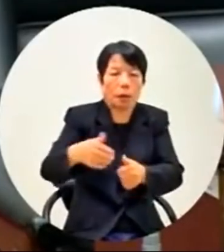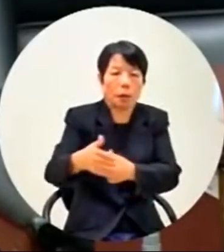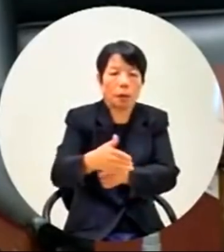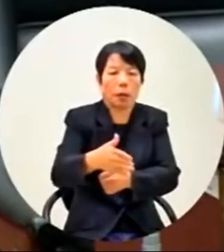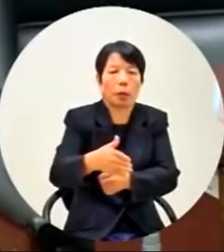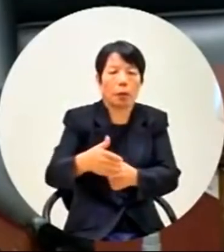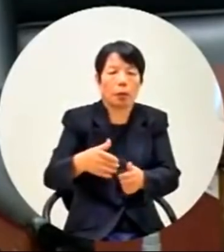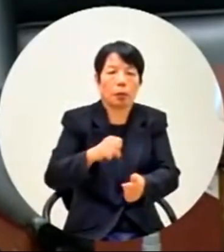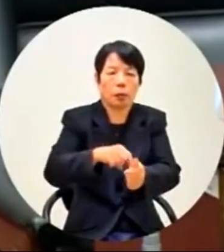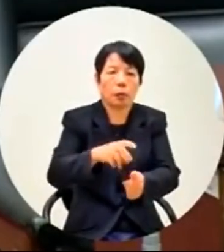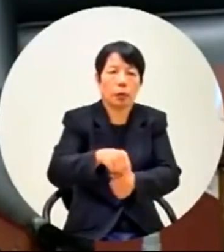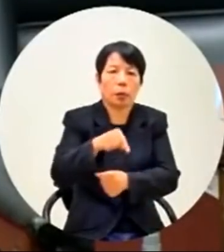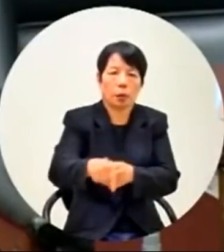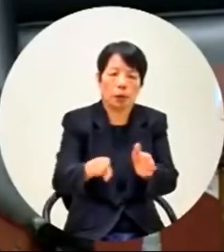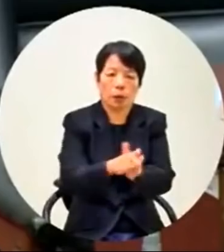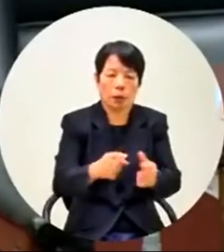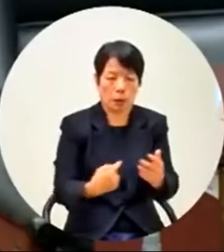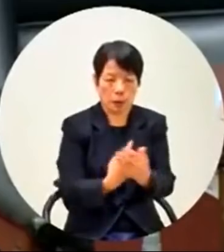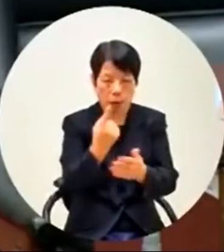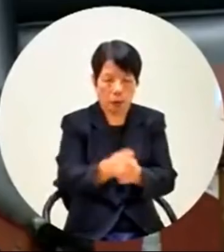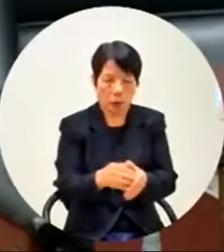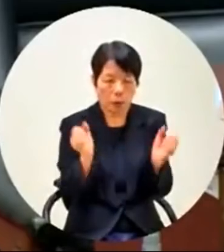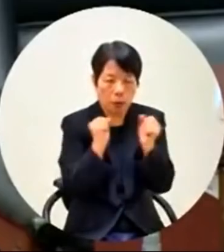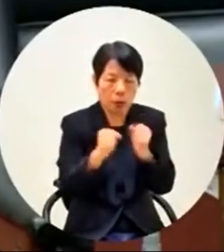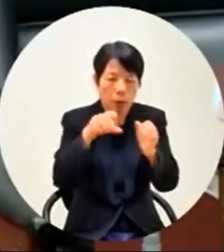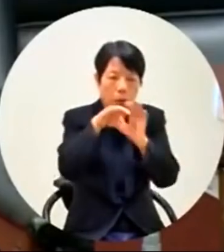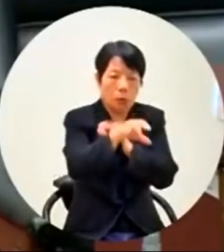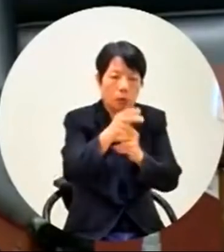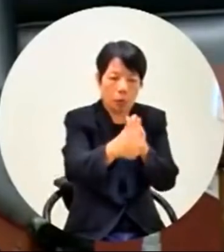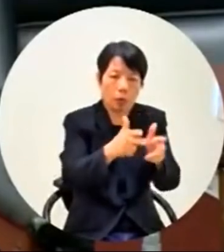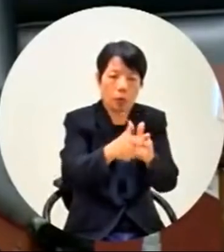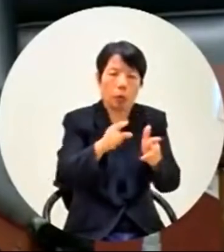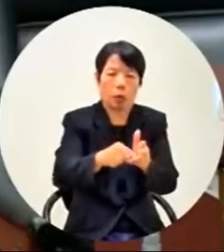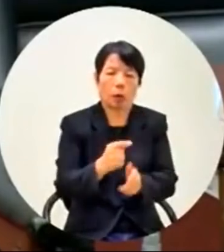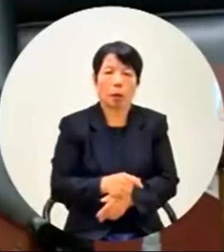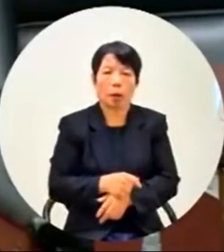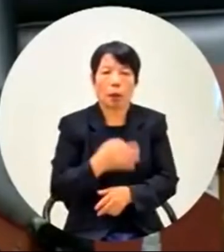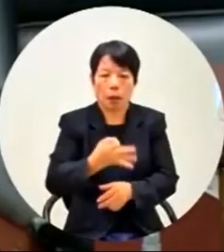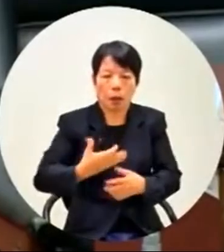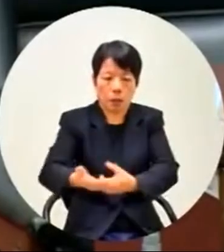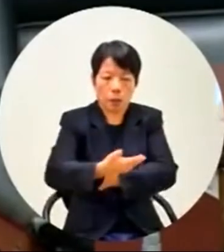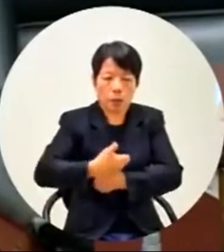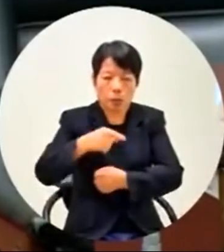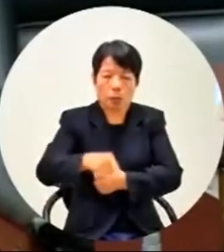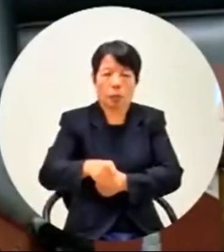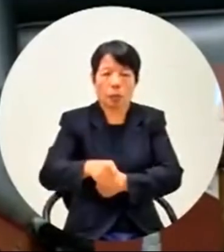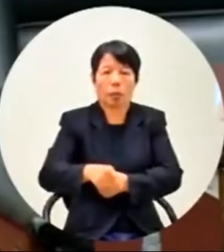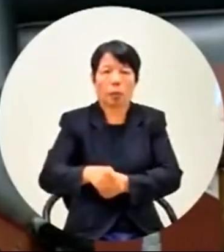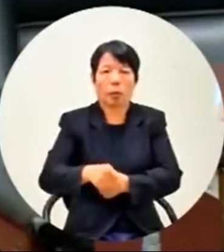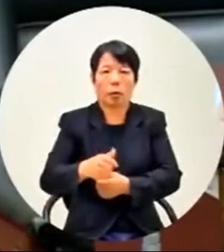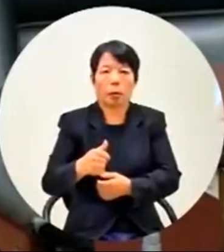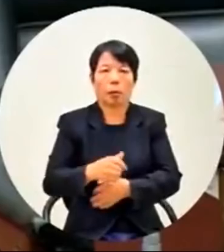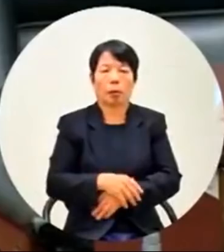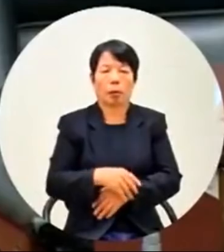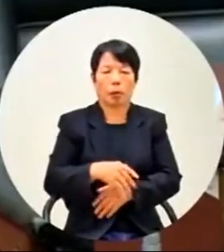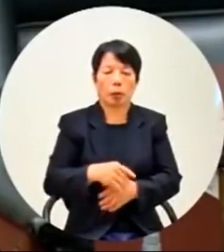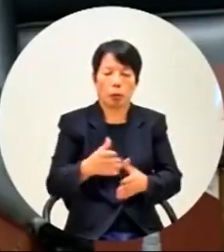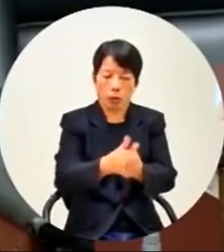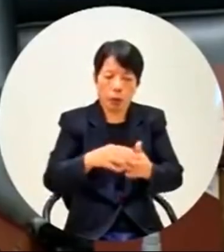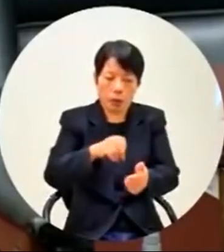中央好像是直接补助冷冻厂跟收鱼的欢纳啦，所以我们真的在养鱼